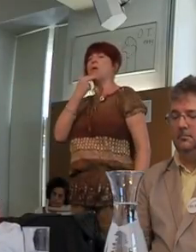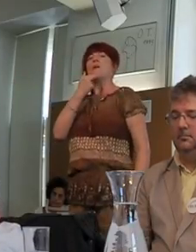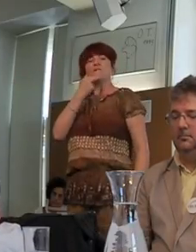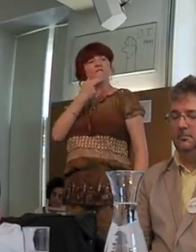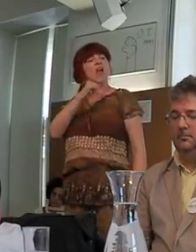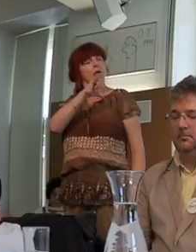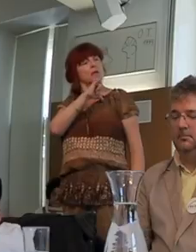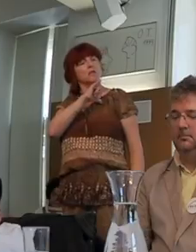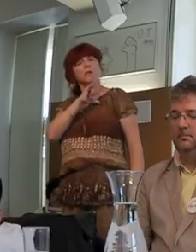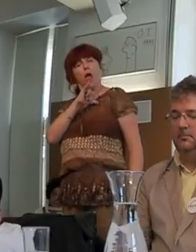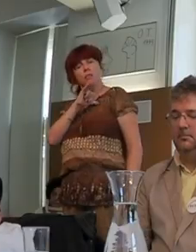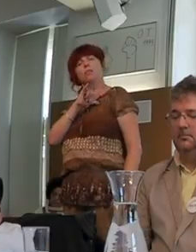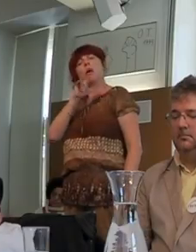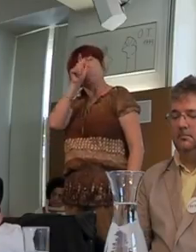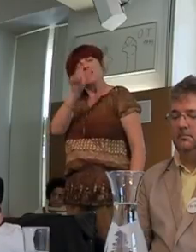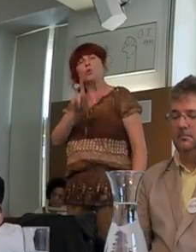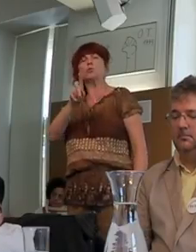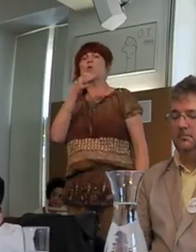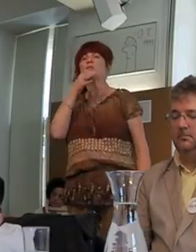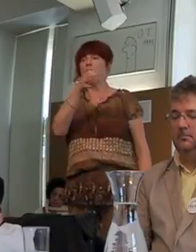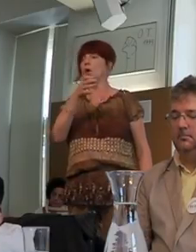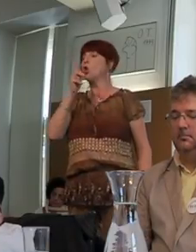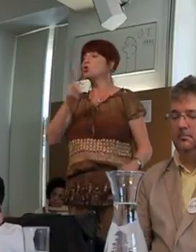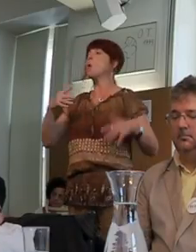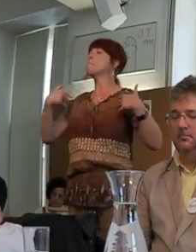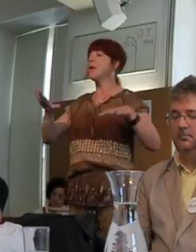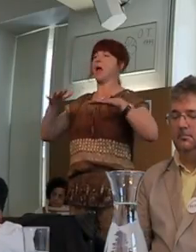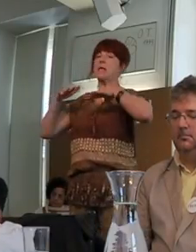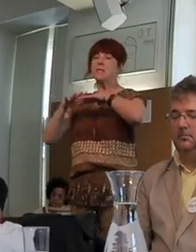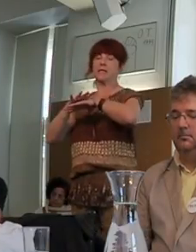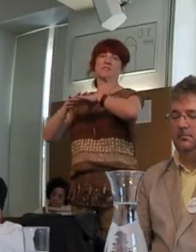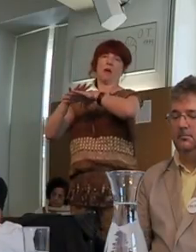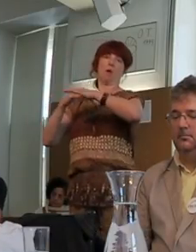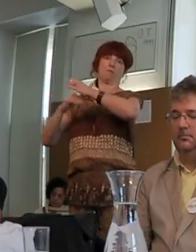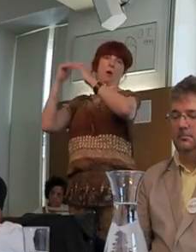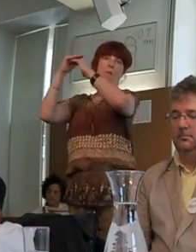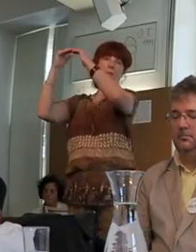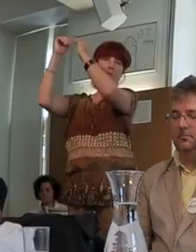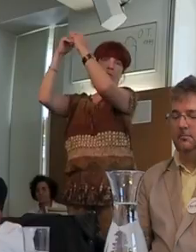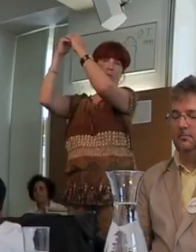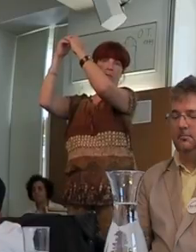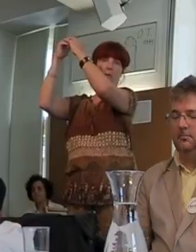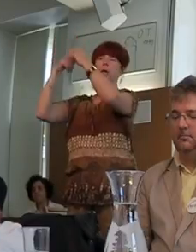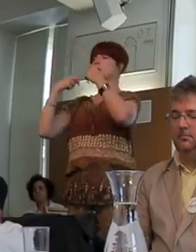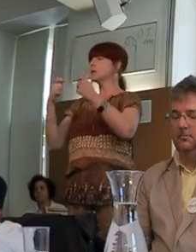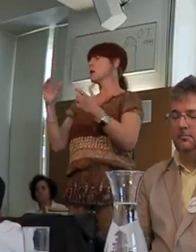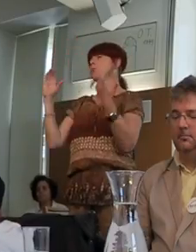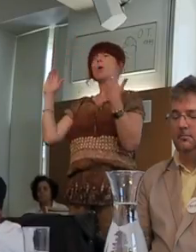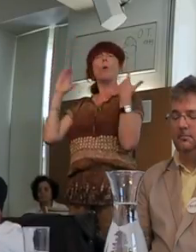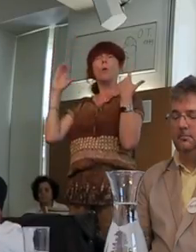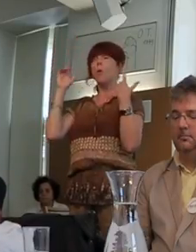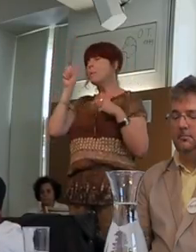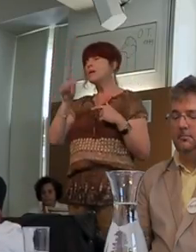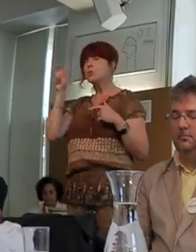Frauen? Also, dass wir auch dieses Netzwerken verstärken. Es gibt irrsinnig viele coole Leute, die keiner